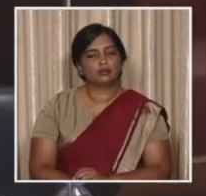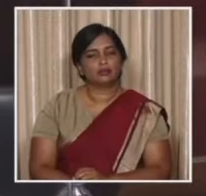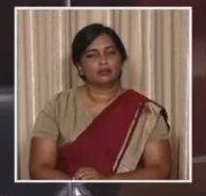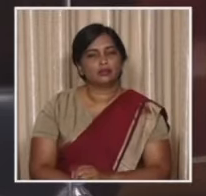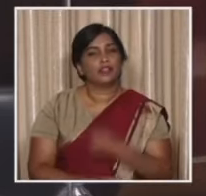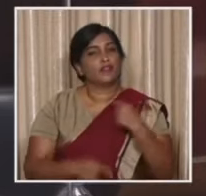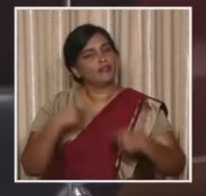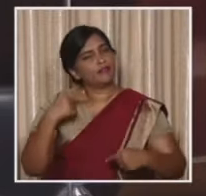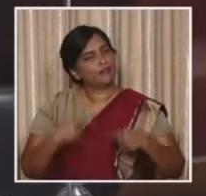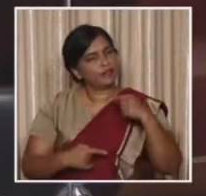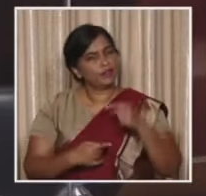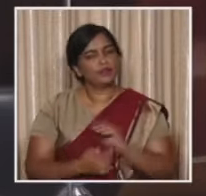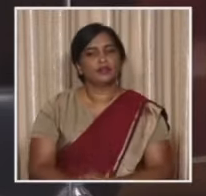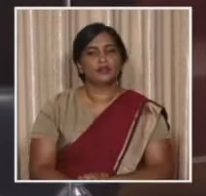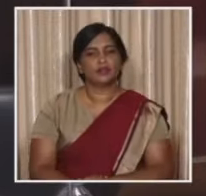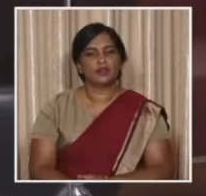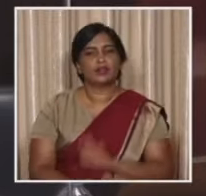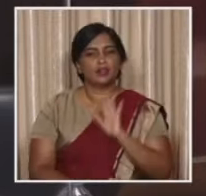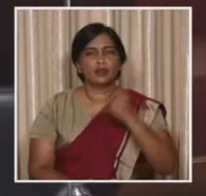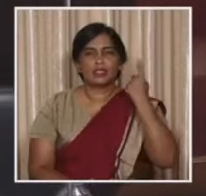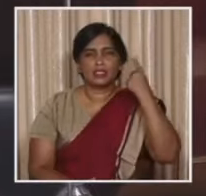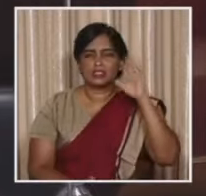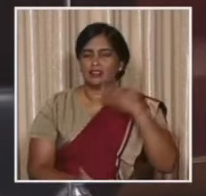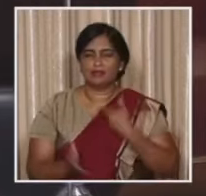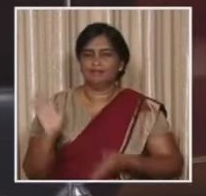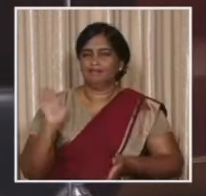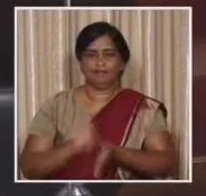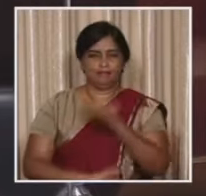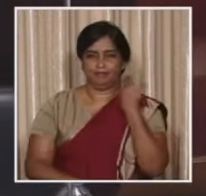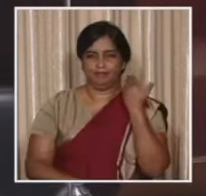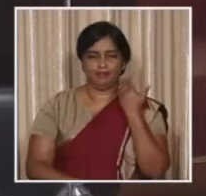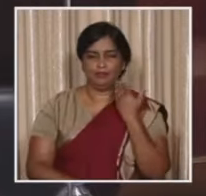Biar ada keruwa. Namun ti api nakit lagi ya.